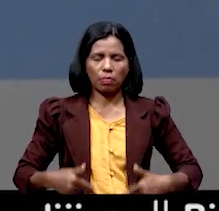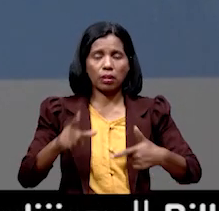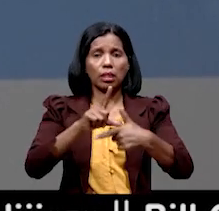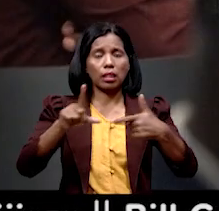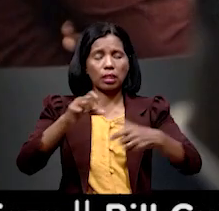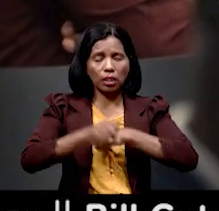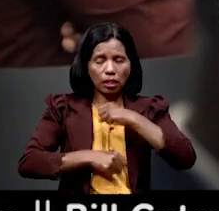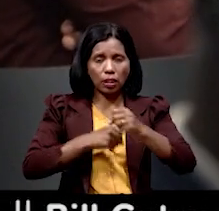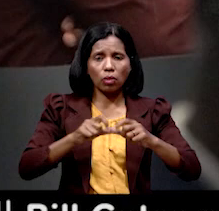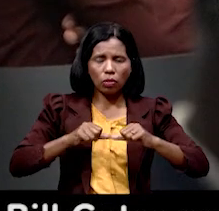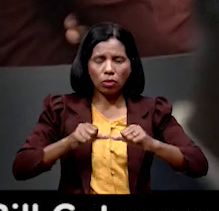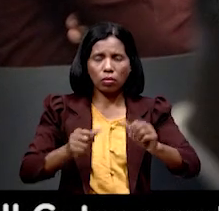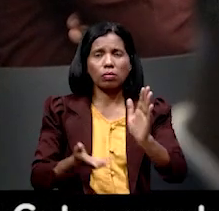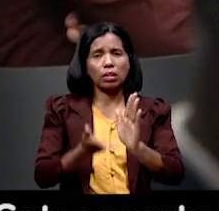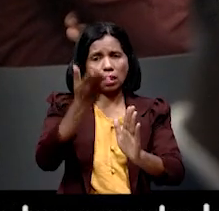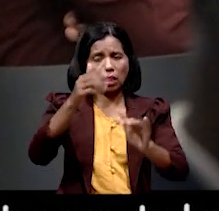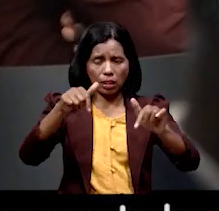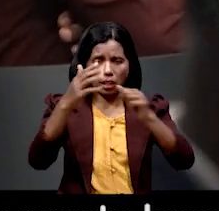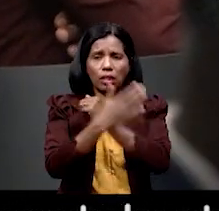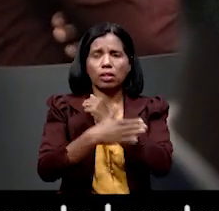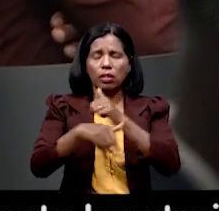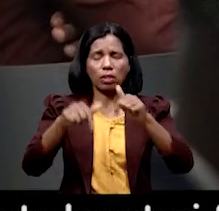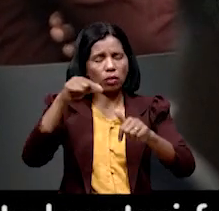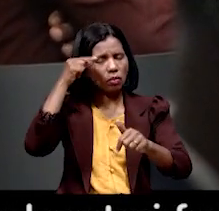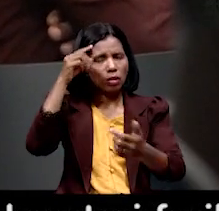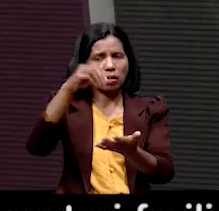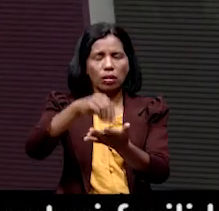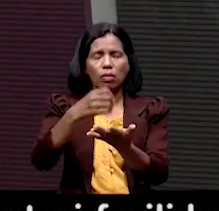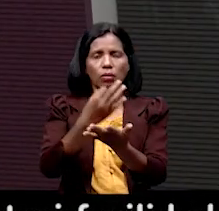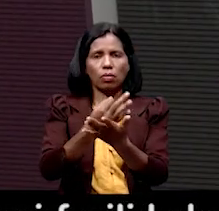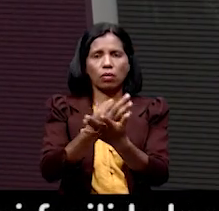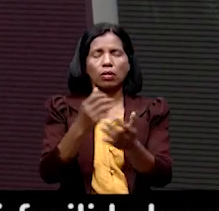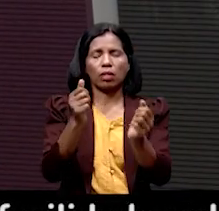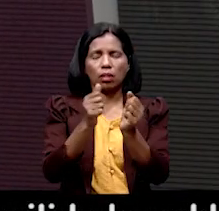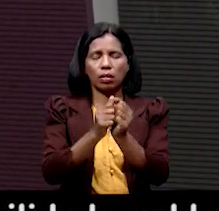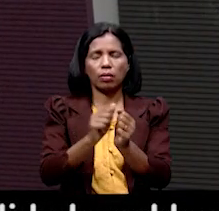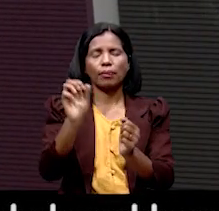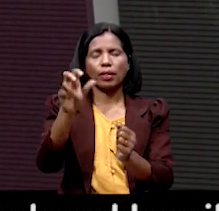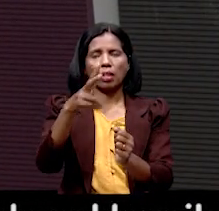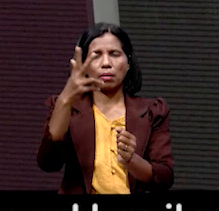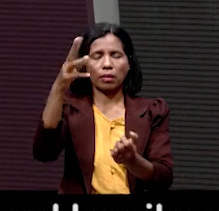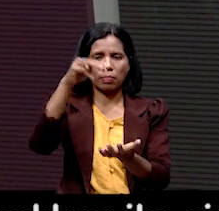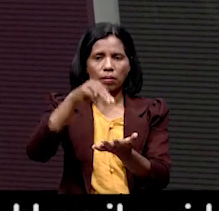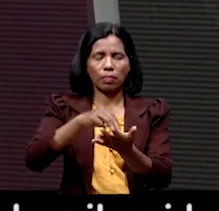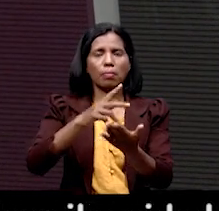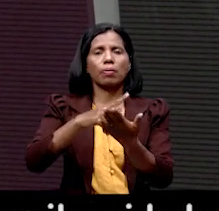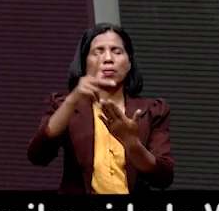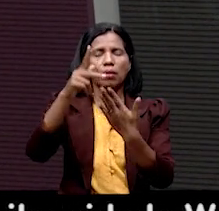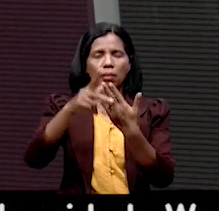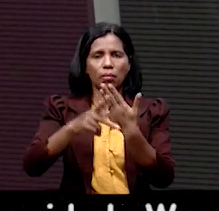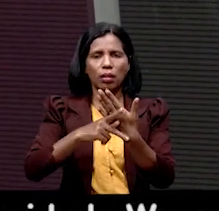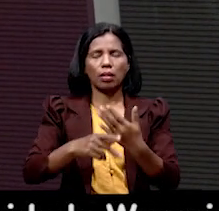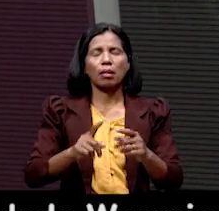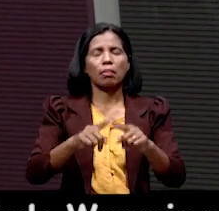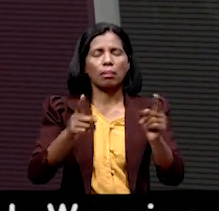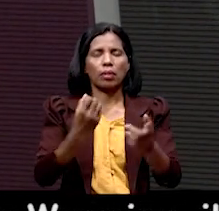pobreza kontinua makas iha railaran, guvernu preve ona osang ho montante tokon sanulu resintolu ba programa Bolsa Damain mai